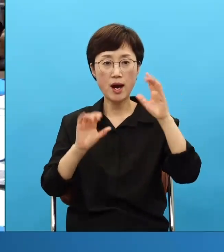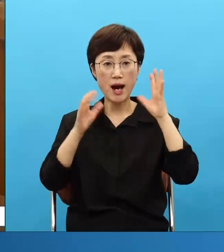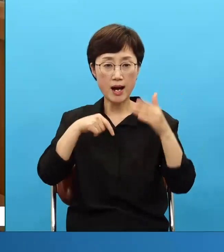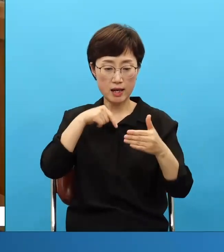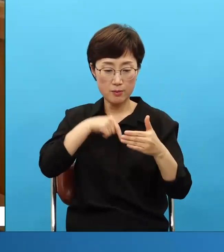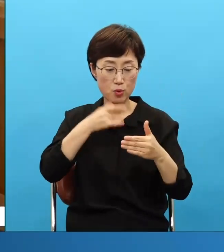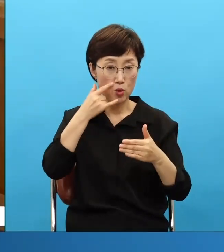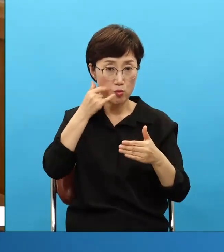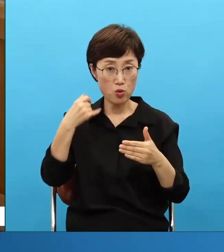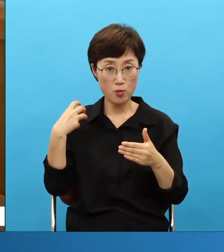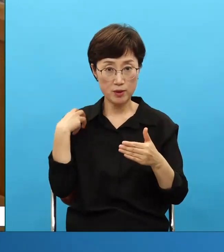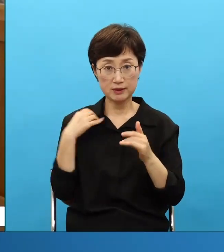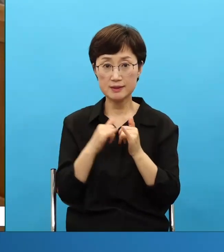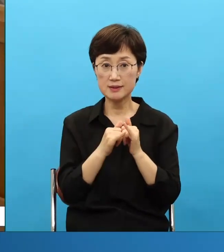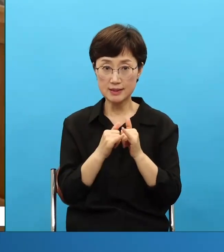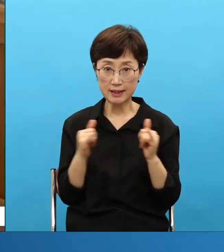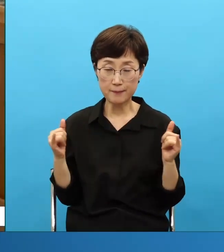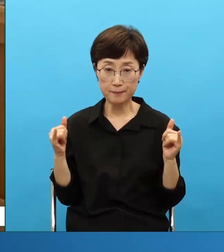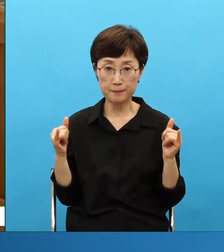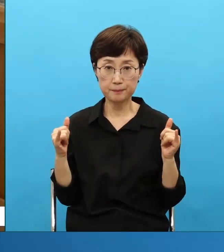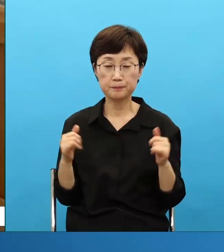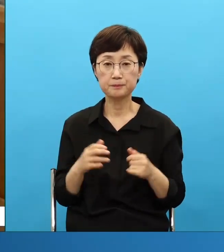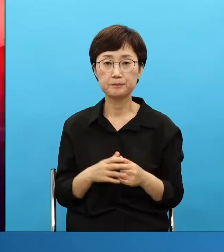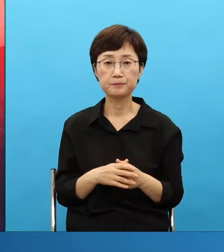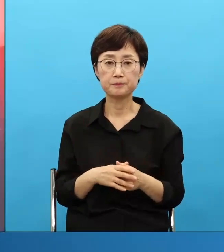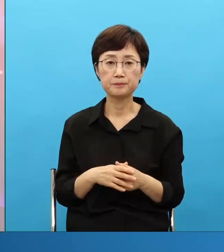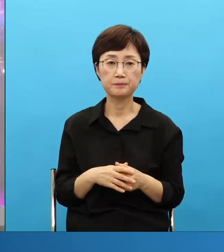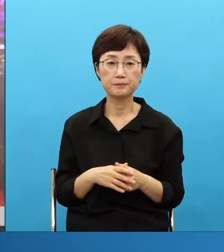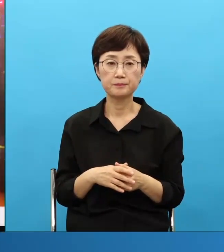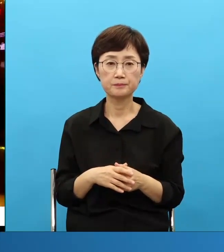수련회가 6월 5일 덕평 RUTC에서 진행됩니다.